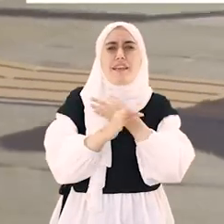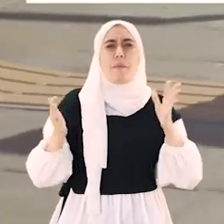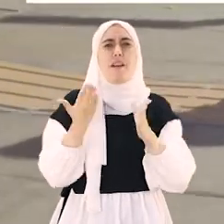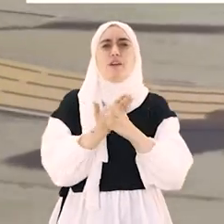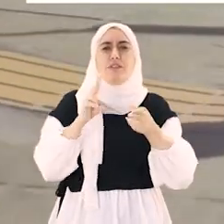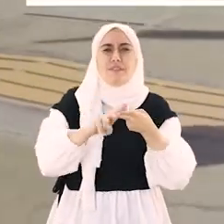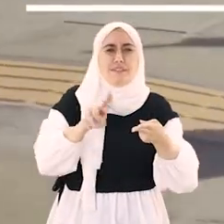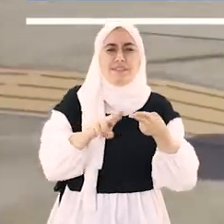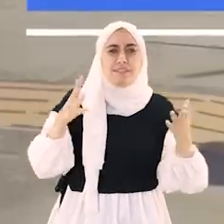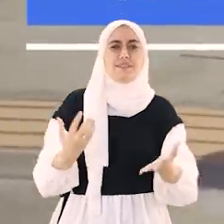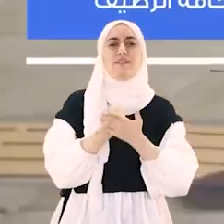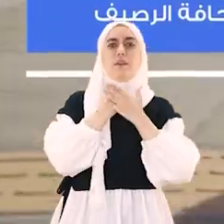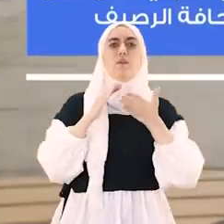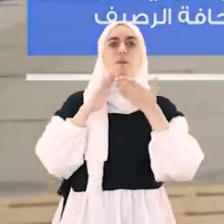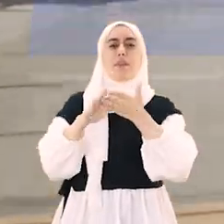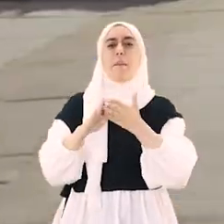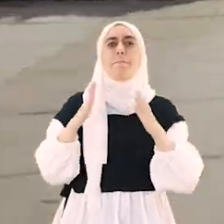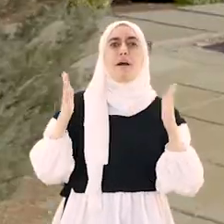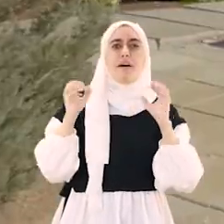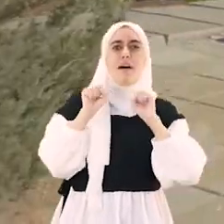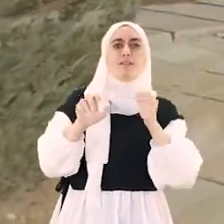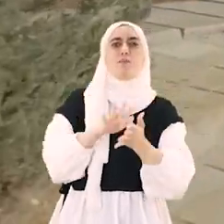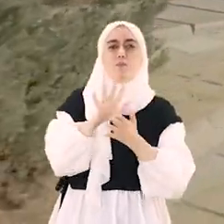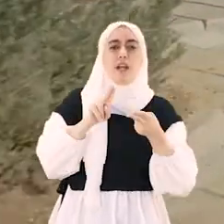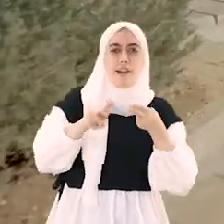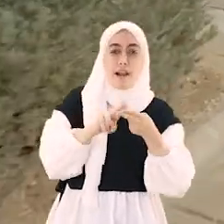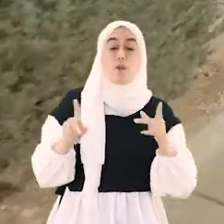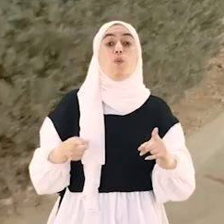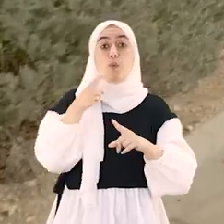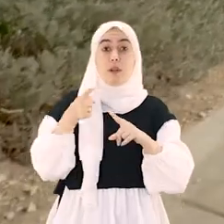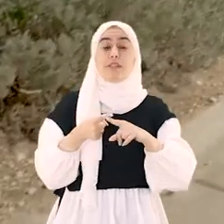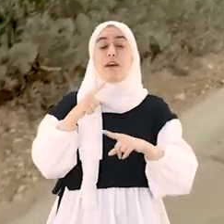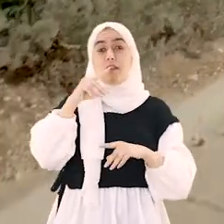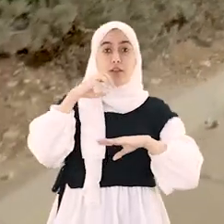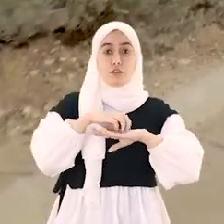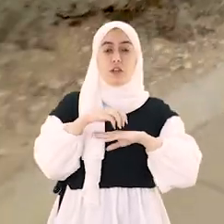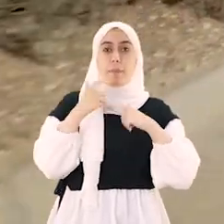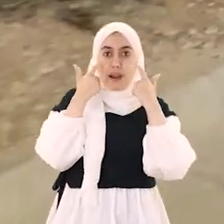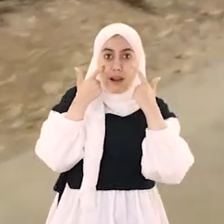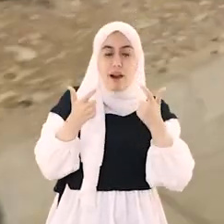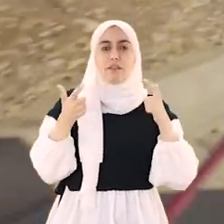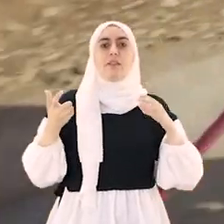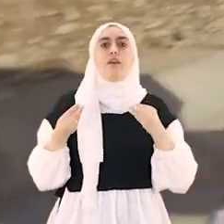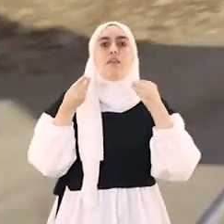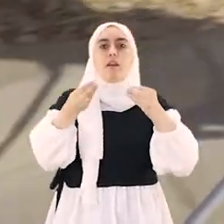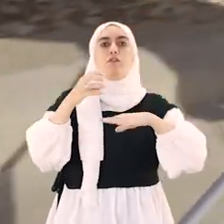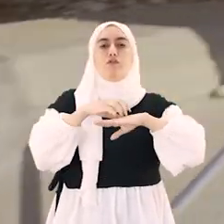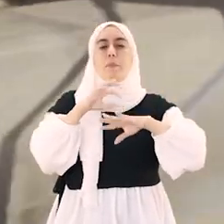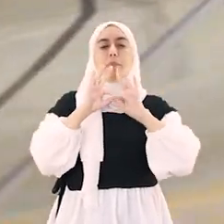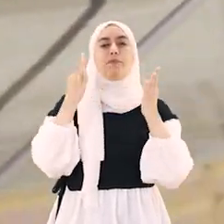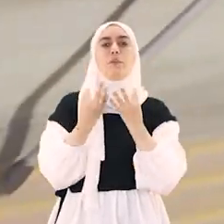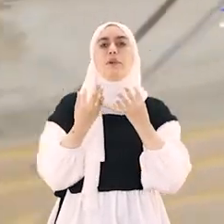لتوفير حلول لمشكلاته ودعم قضاياه كما تحرص الجامعه على توفير بيئه جامعيه